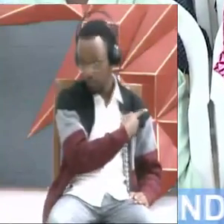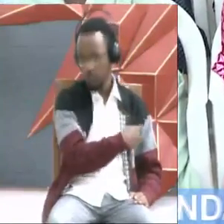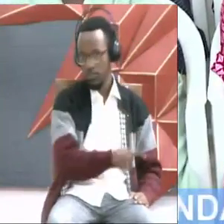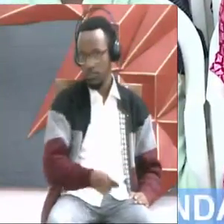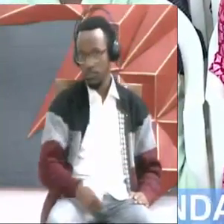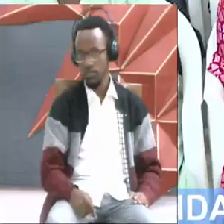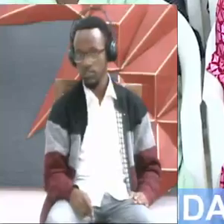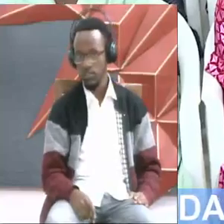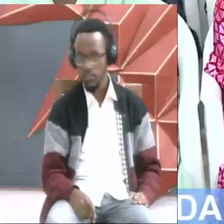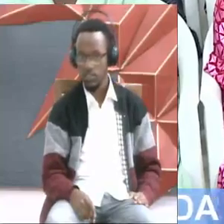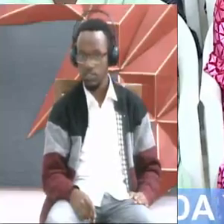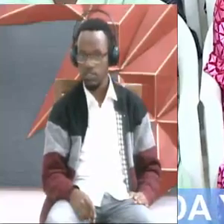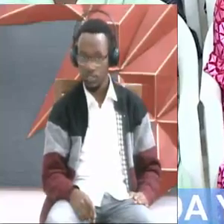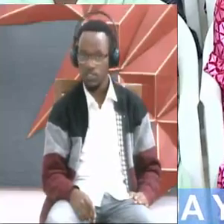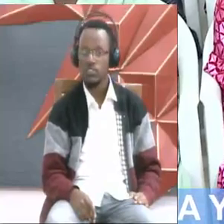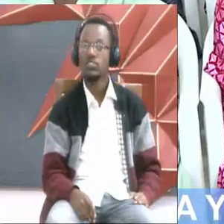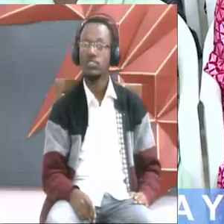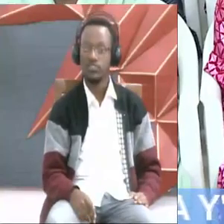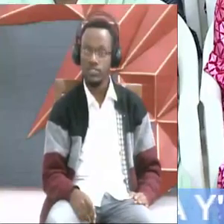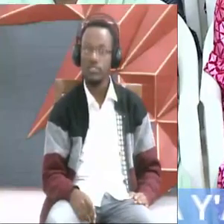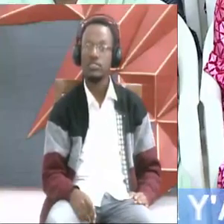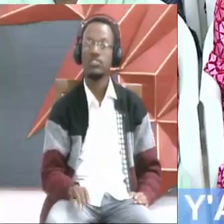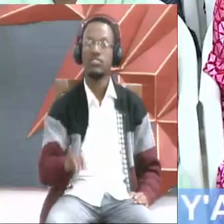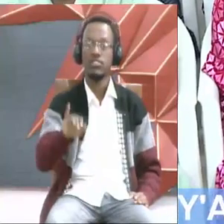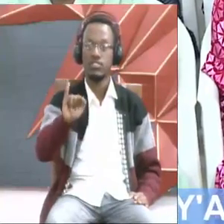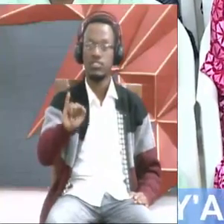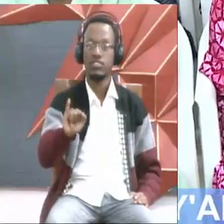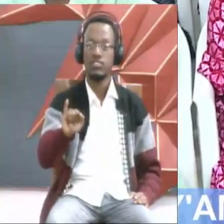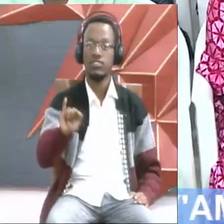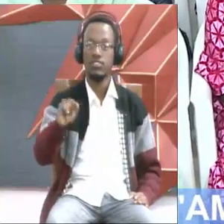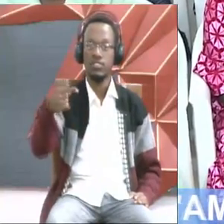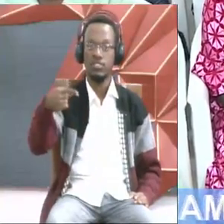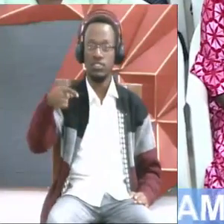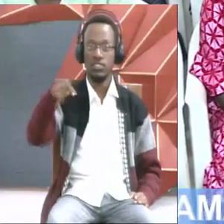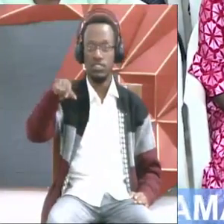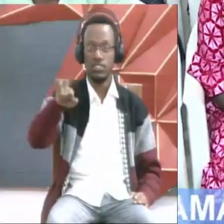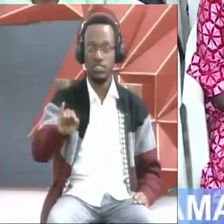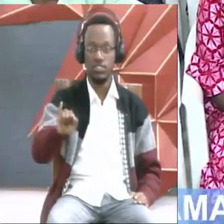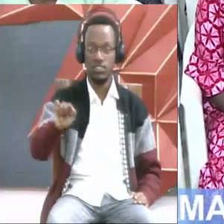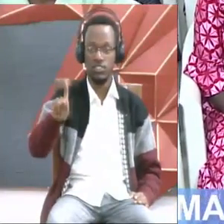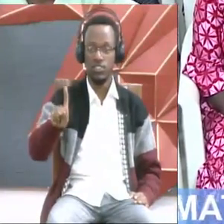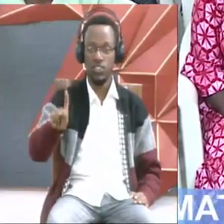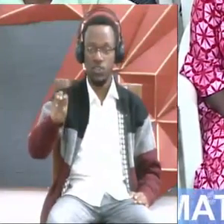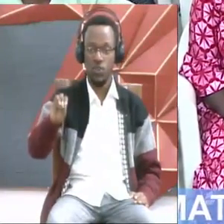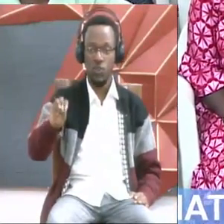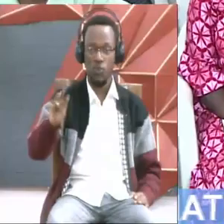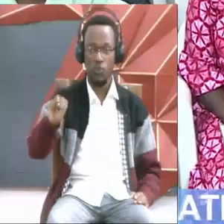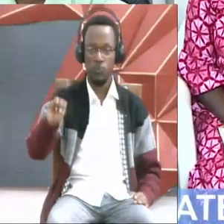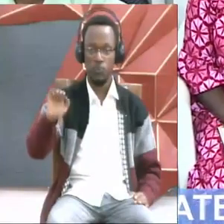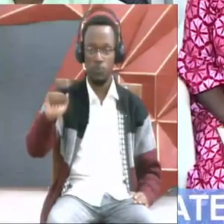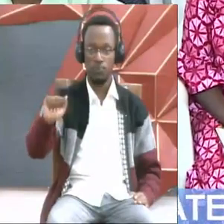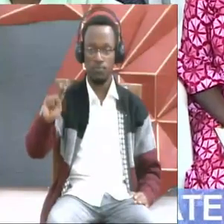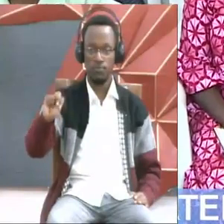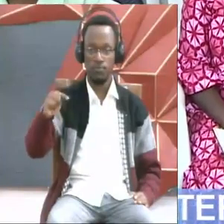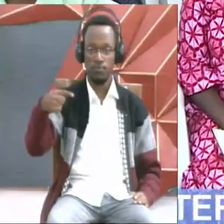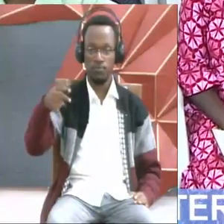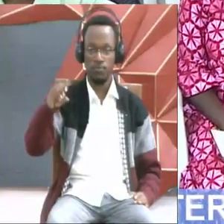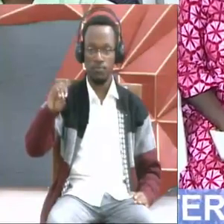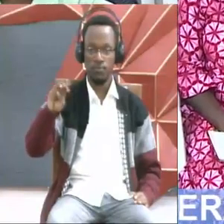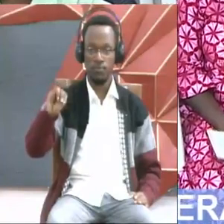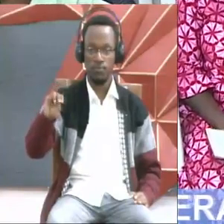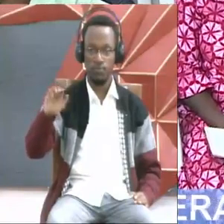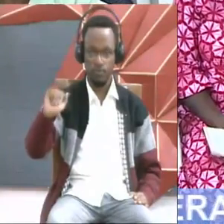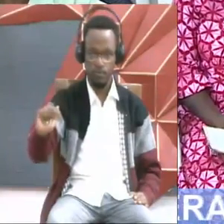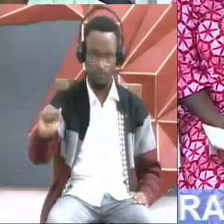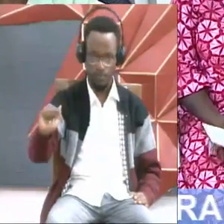inuza transforme yaduhinduye ubwami no kuba abaherezi amen